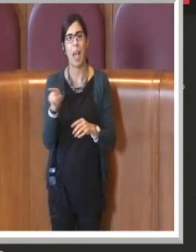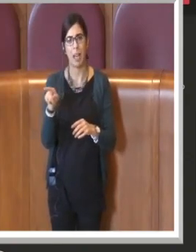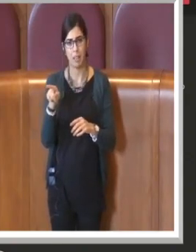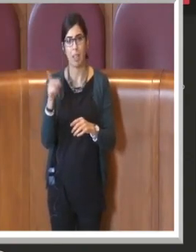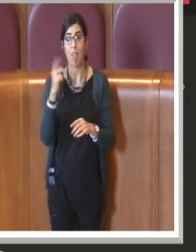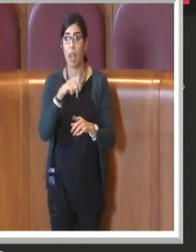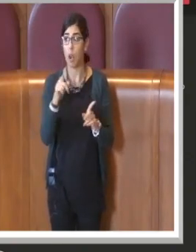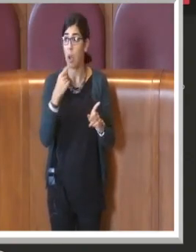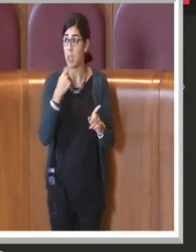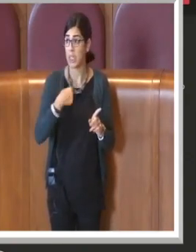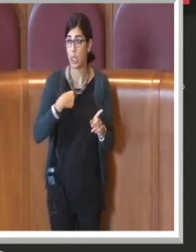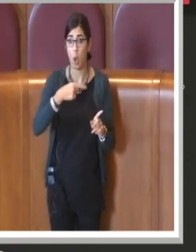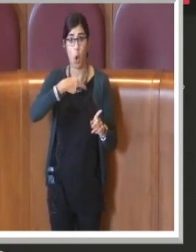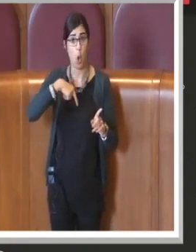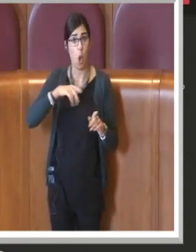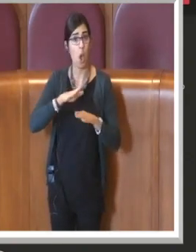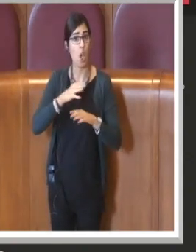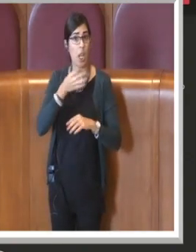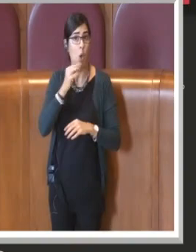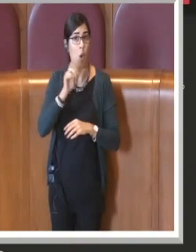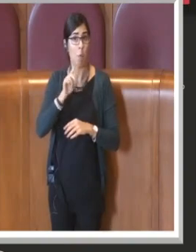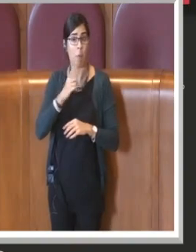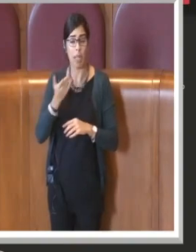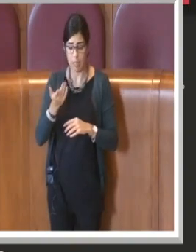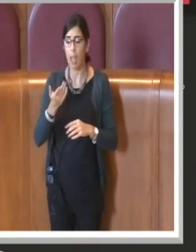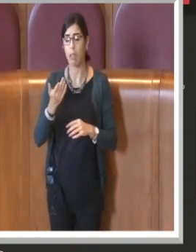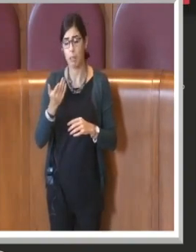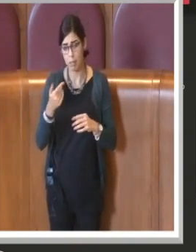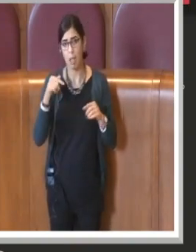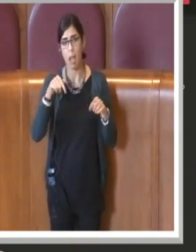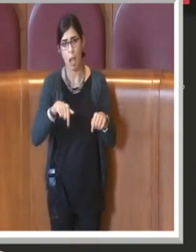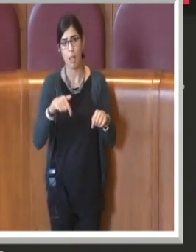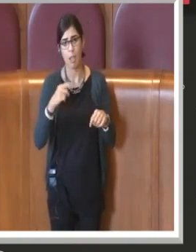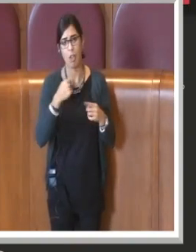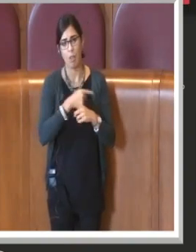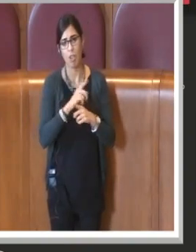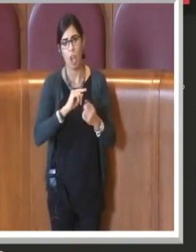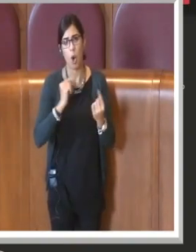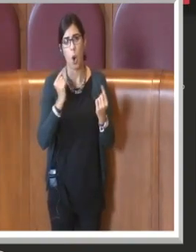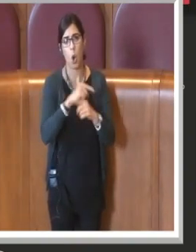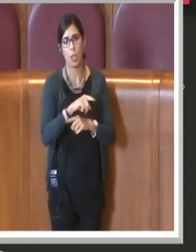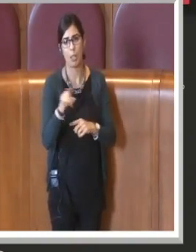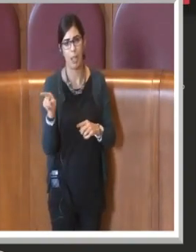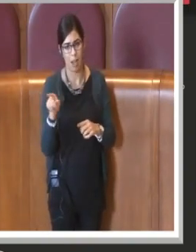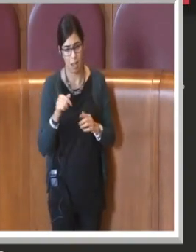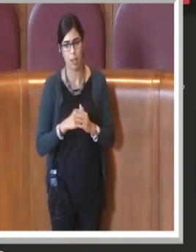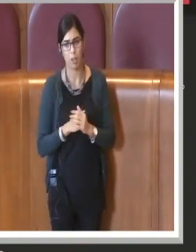siamo contenti comunque che capiscano almeno il contenuto e che si debba votare favorevole a una